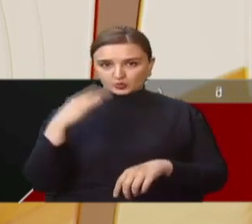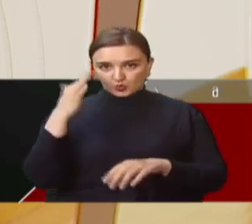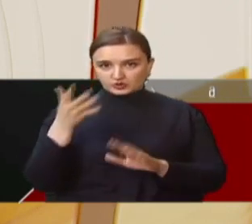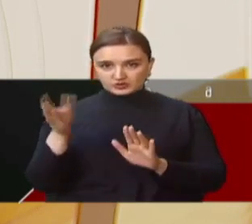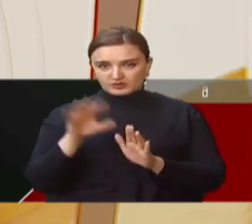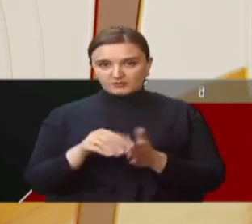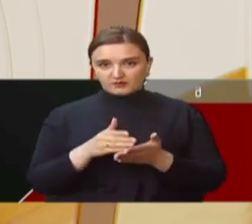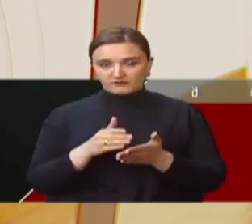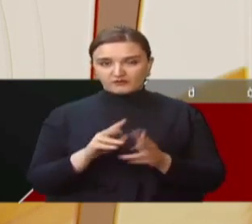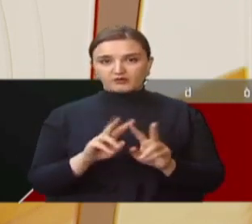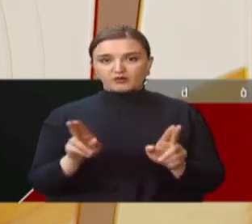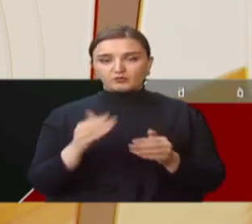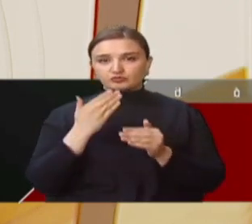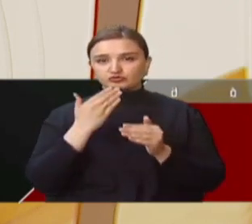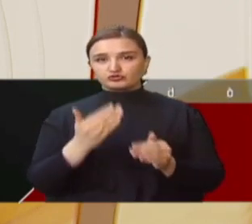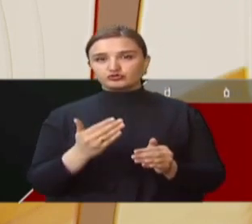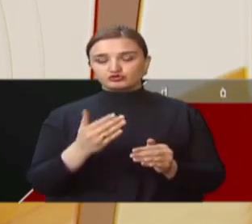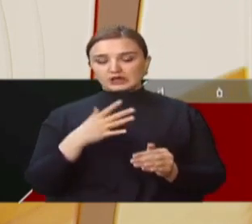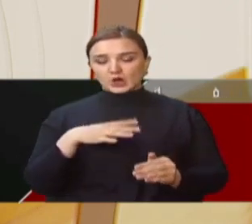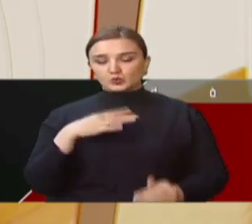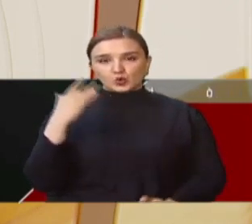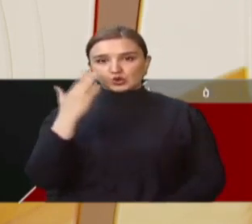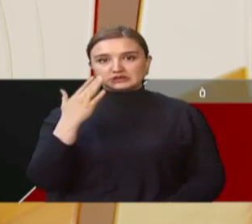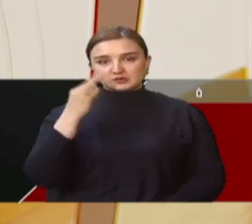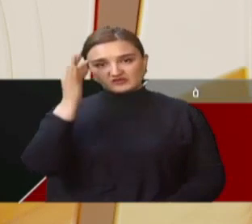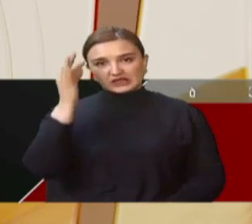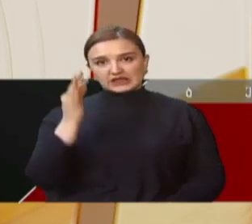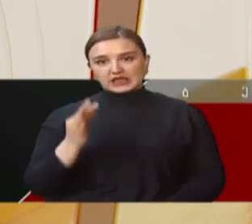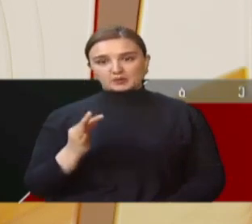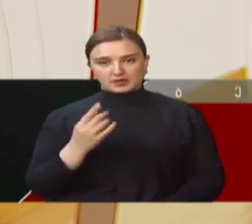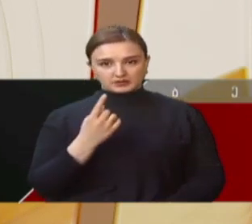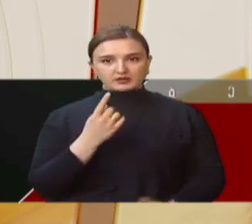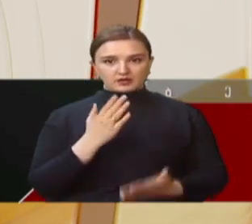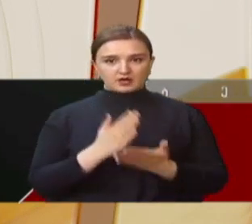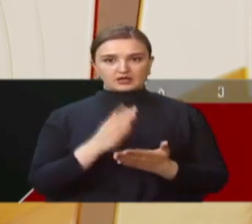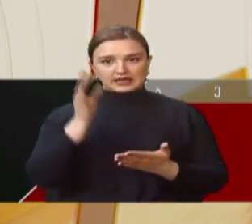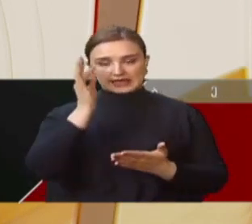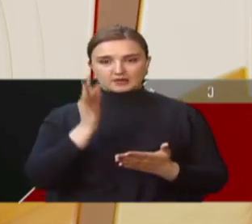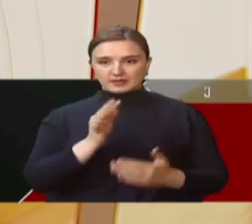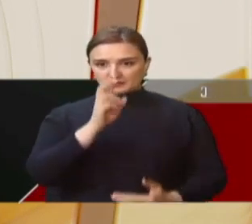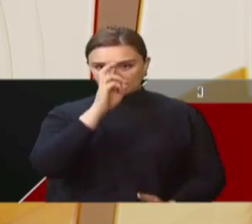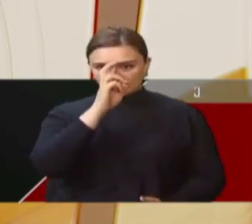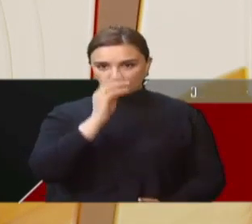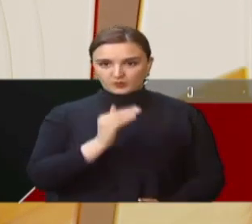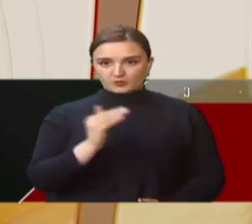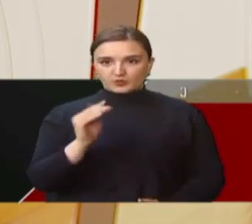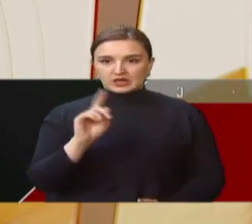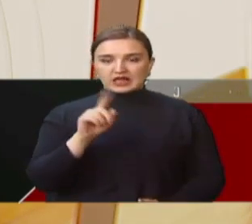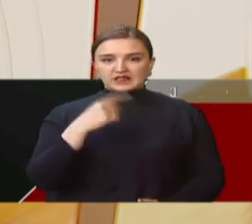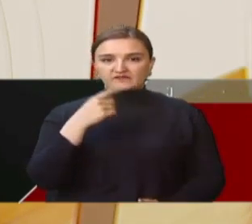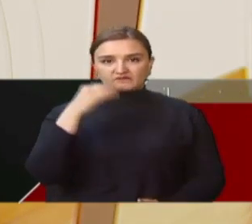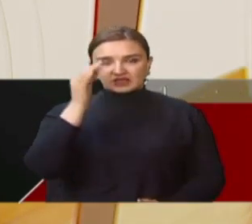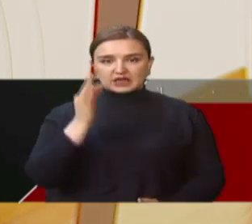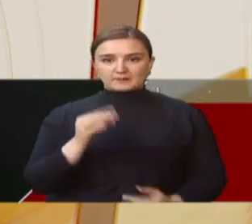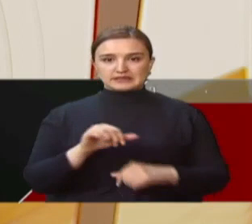sigi rezoluția socialiste bi chups cartul iotsneba. Germania aris mat șoris am germanii stauroba amis nazi. Raila paraka germanii